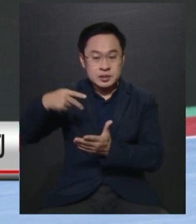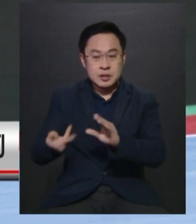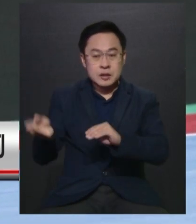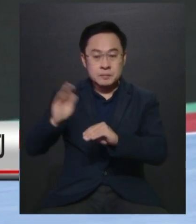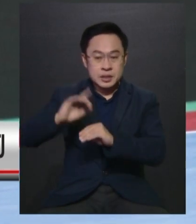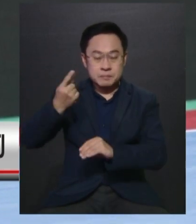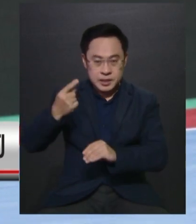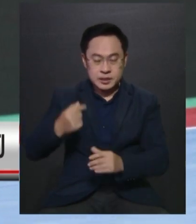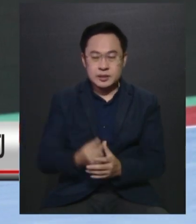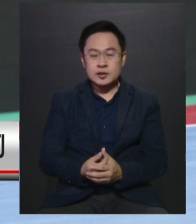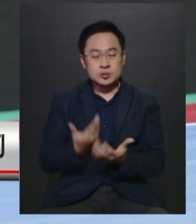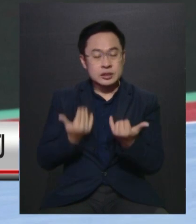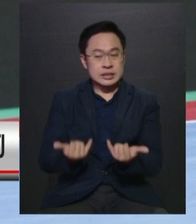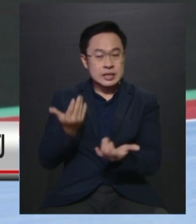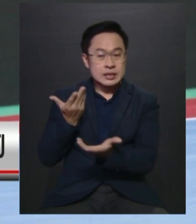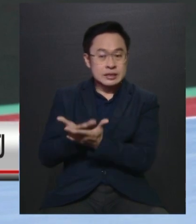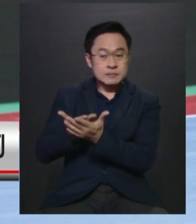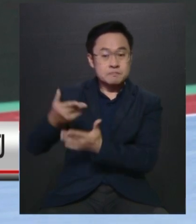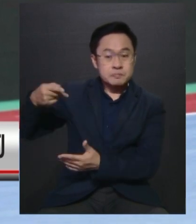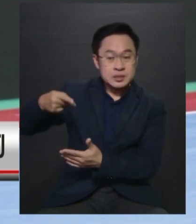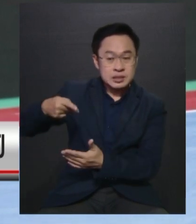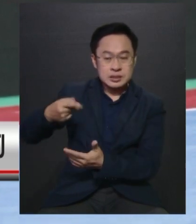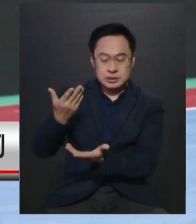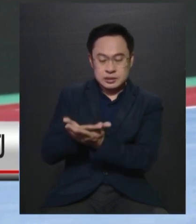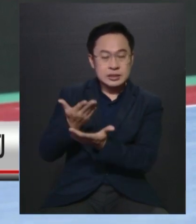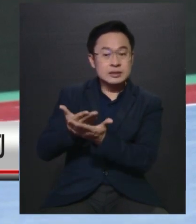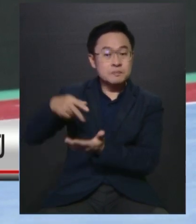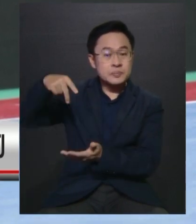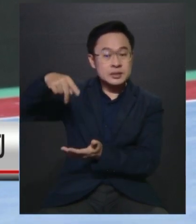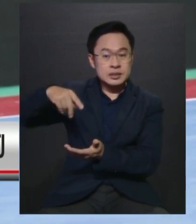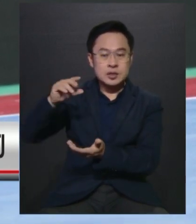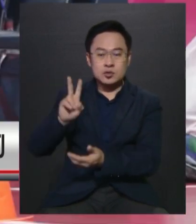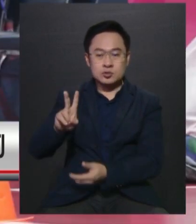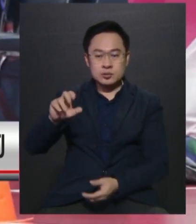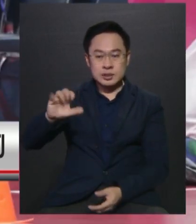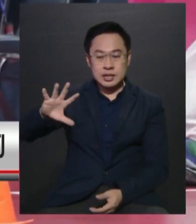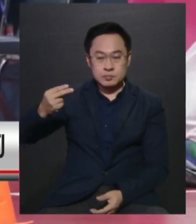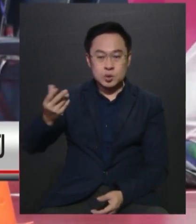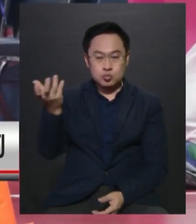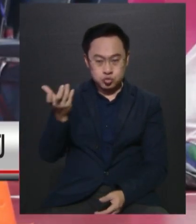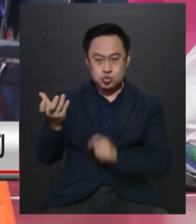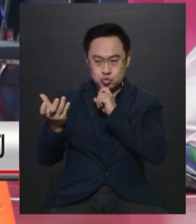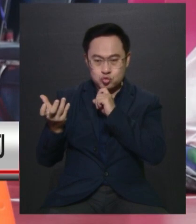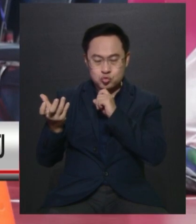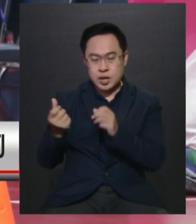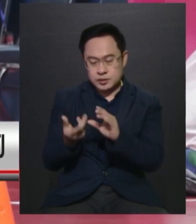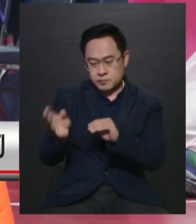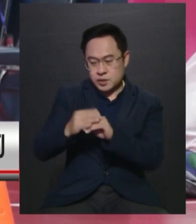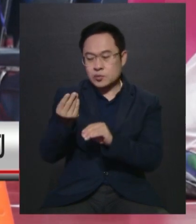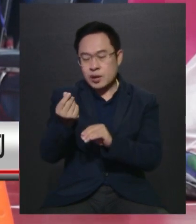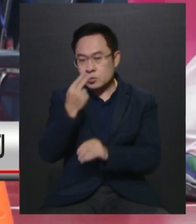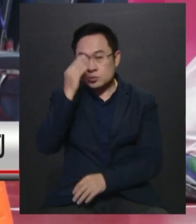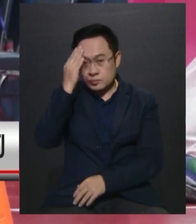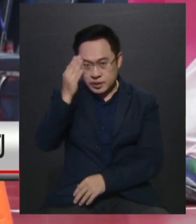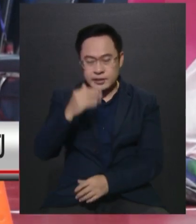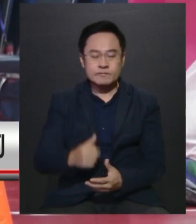องค่ะโดยสถิติพบกันครั้งล่าสุดนะคะในรายการ Asian Indoor and Martial Arts Game 2027เนี่ยที่ประเทศเติร์กเมนิส